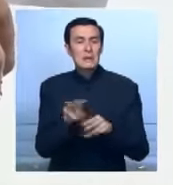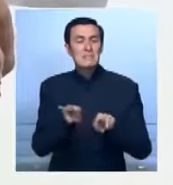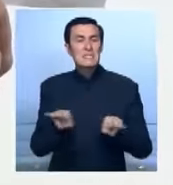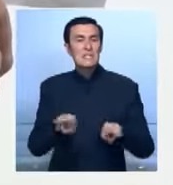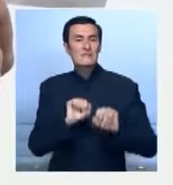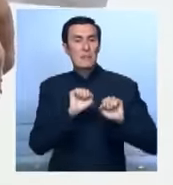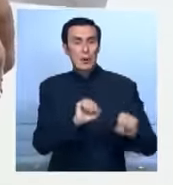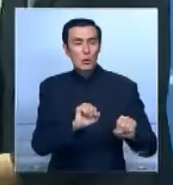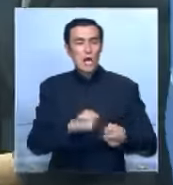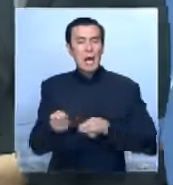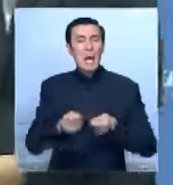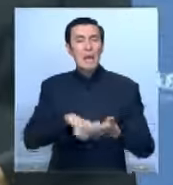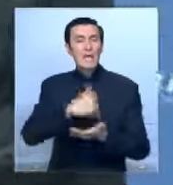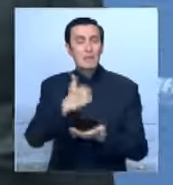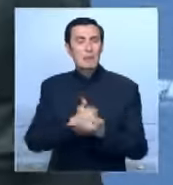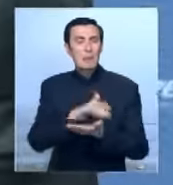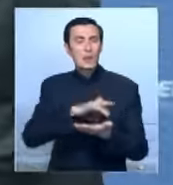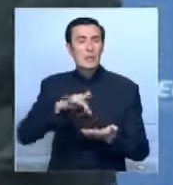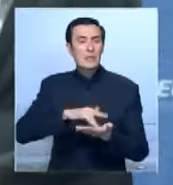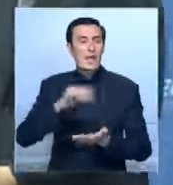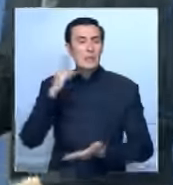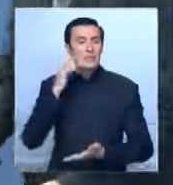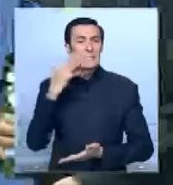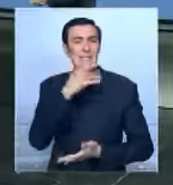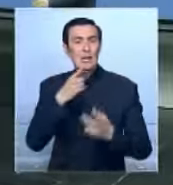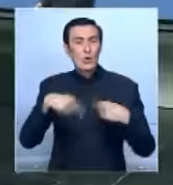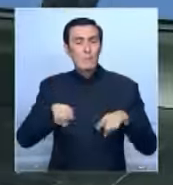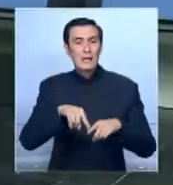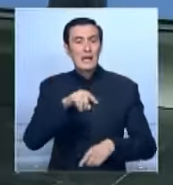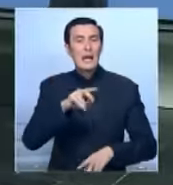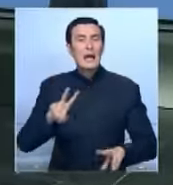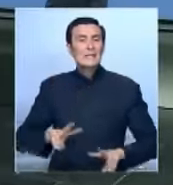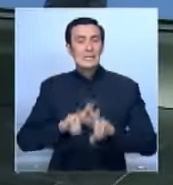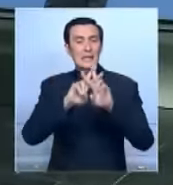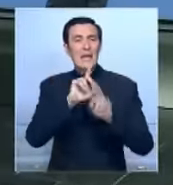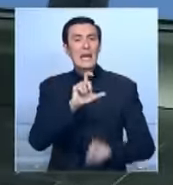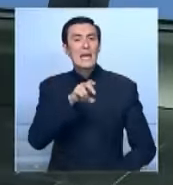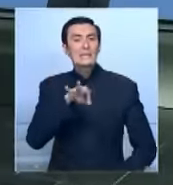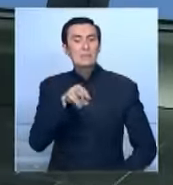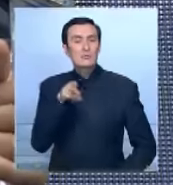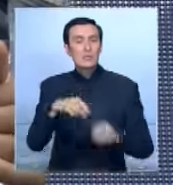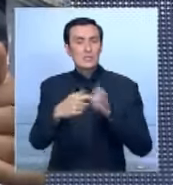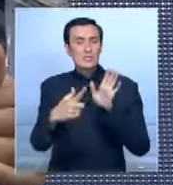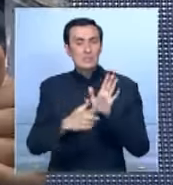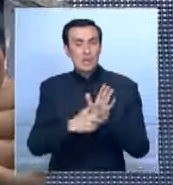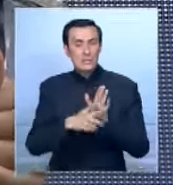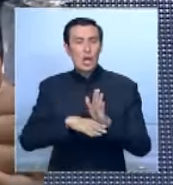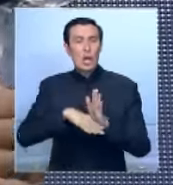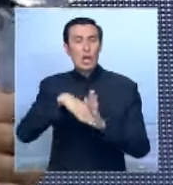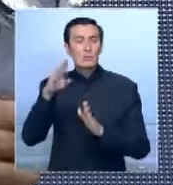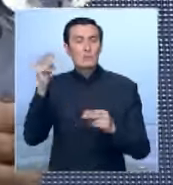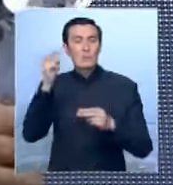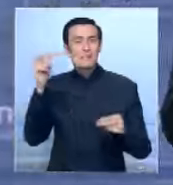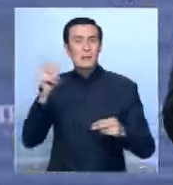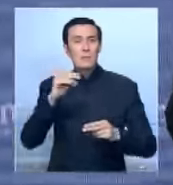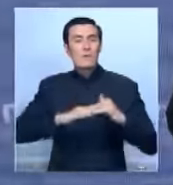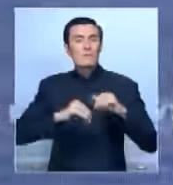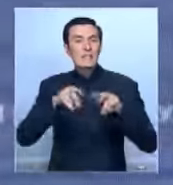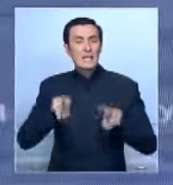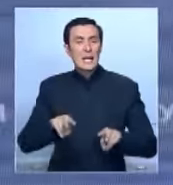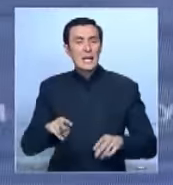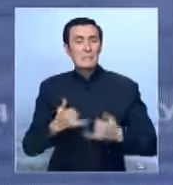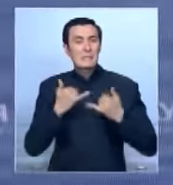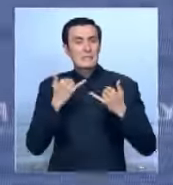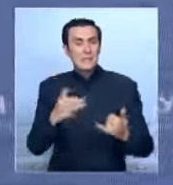Минобороны, Акимата Алматы и НАС-компания «Астана-Экспо-2017». Лучшим в номинации «Профессиональное